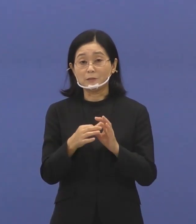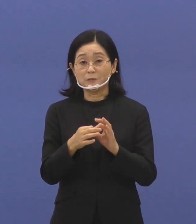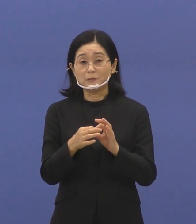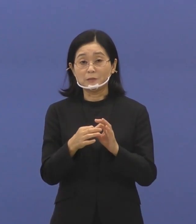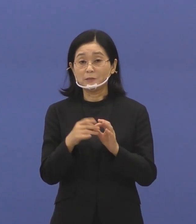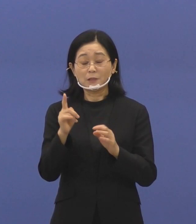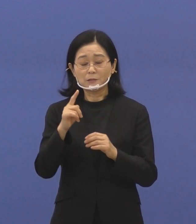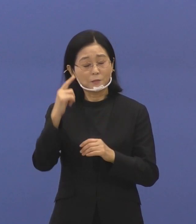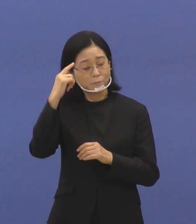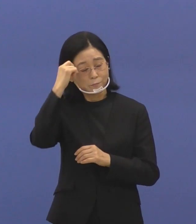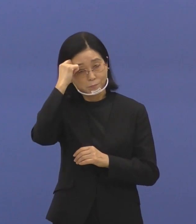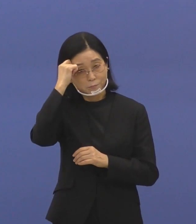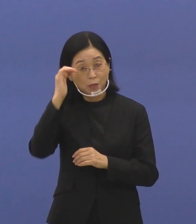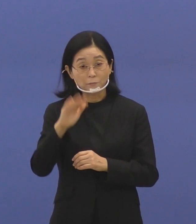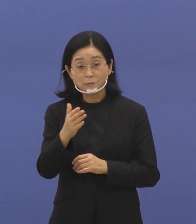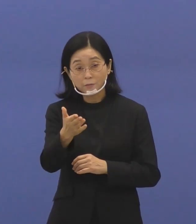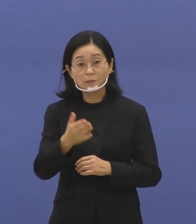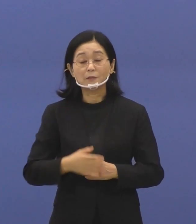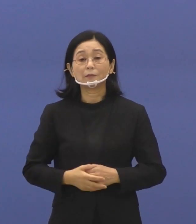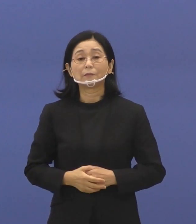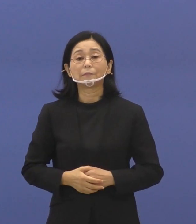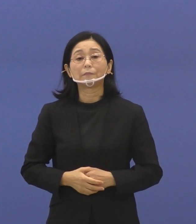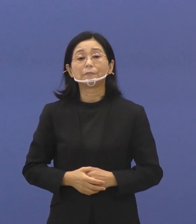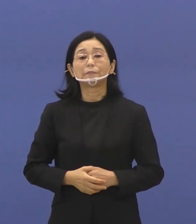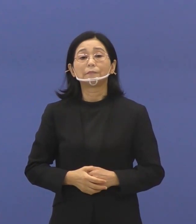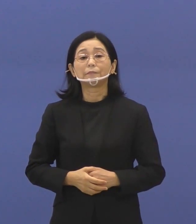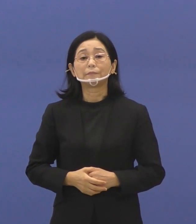でのご記憶っていうのはありますでしょうか。